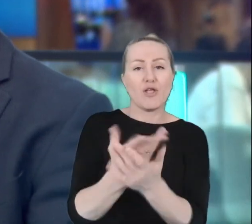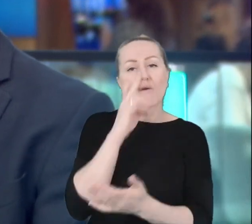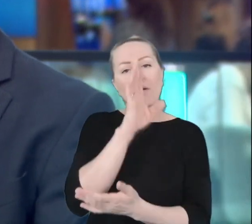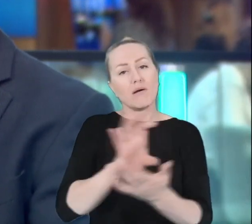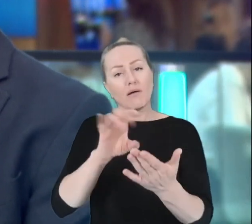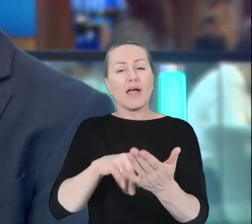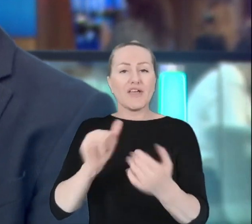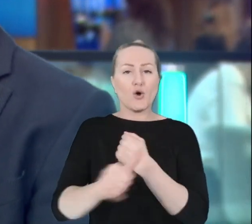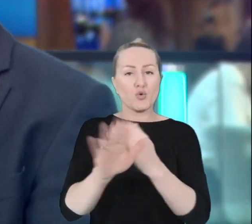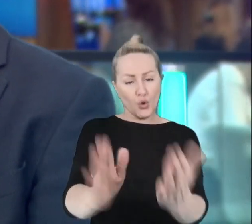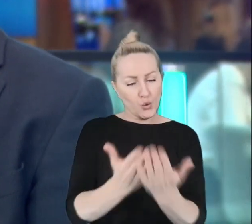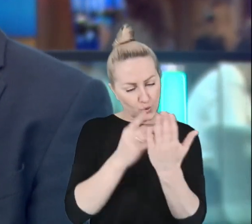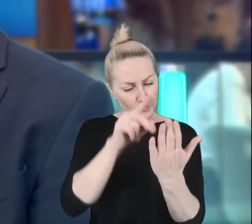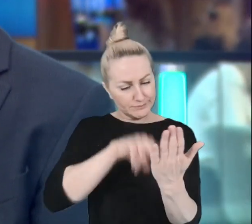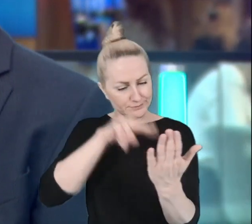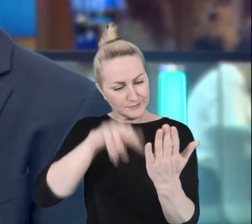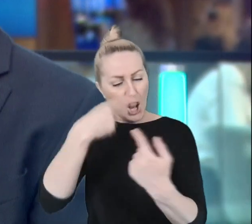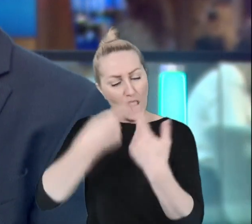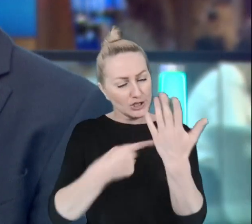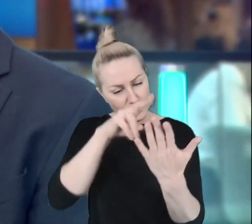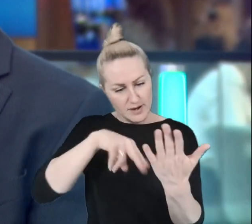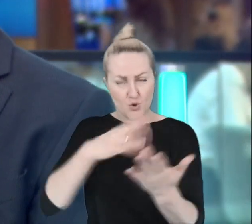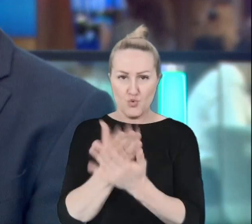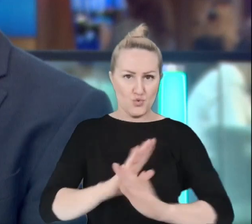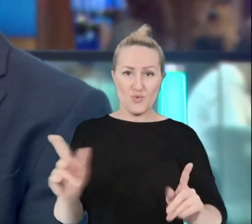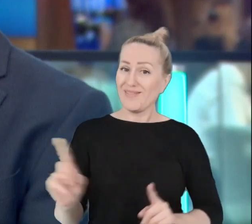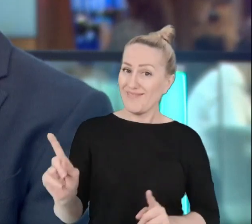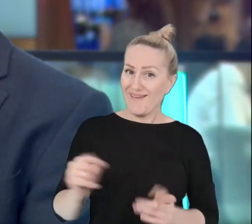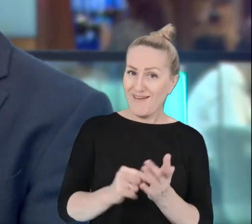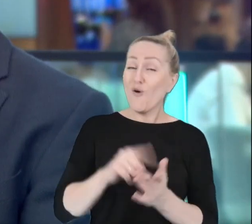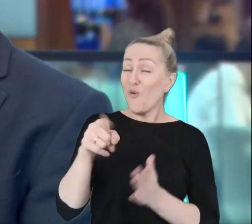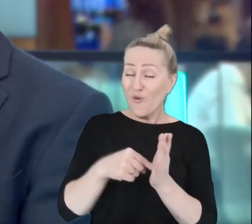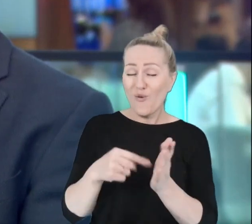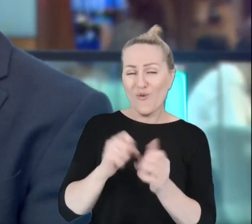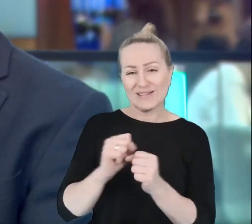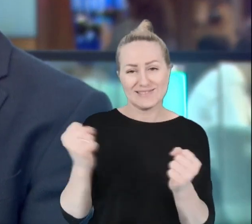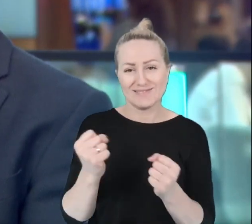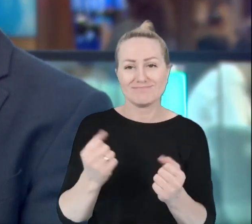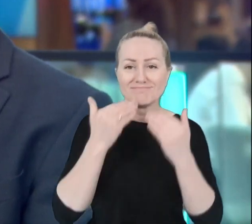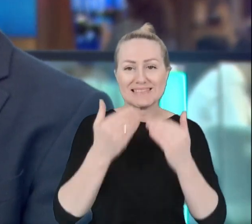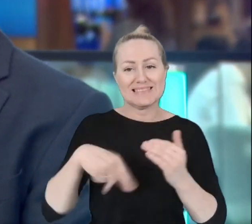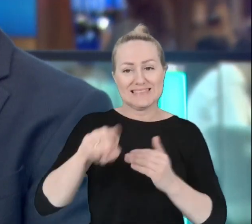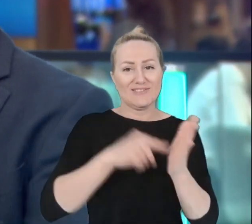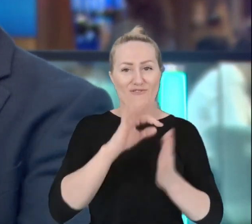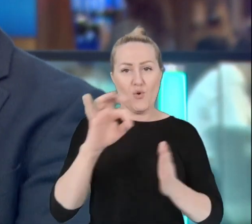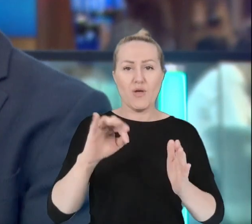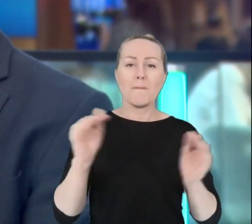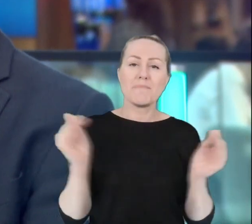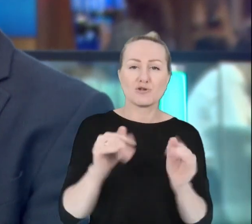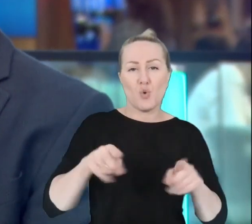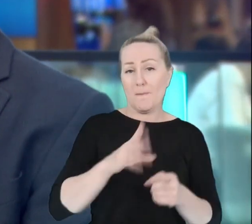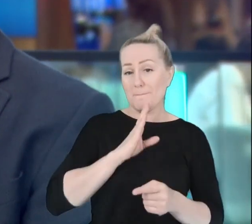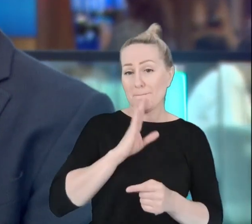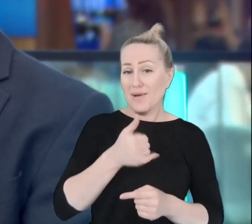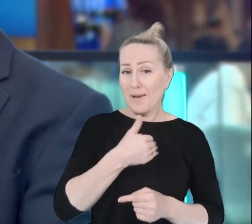dokumentów, statystyk. I to jest właśnie coś, co jest siłą mniejszych organizacji, takich jak nasza, że możemy łatwiej